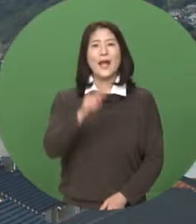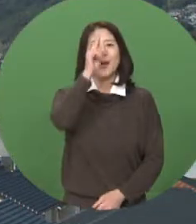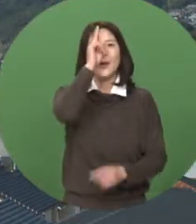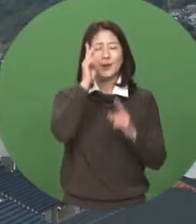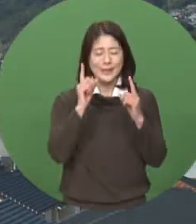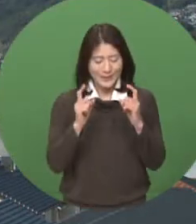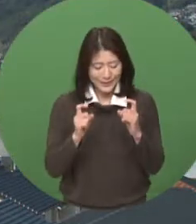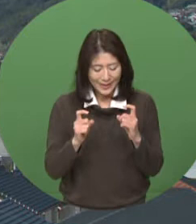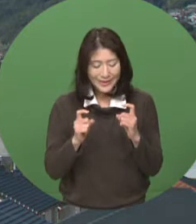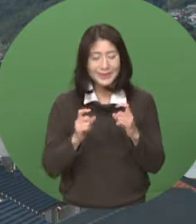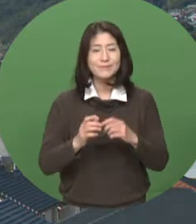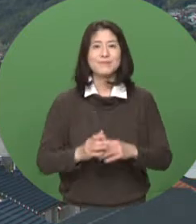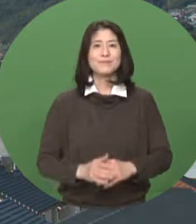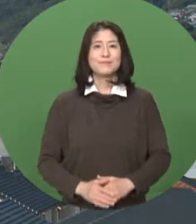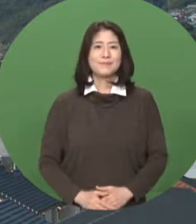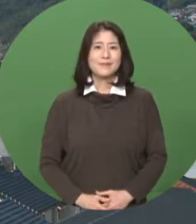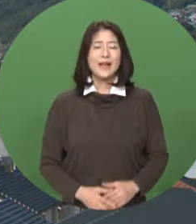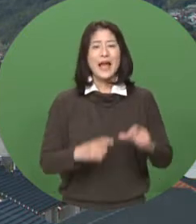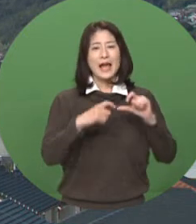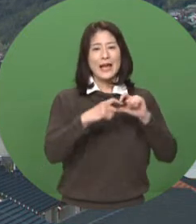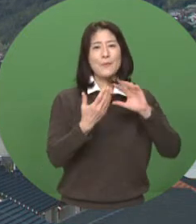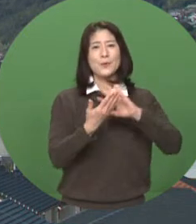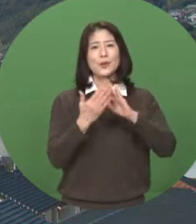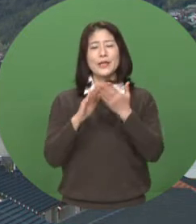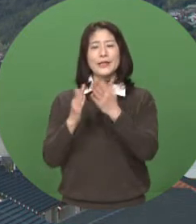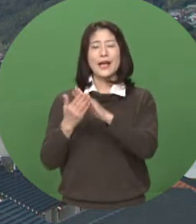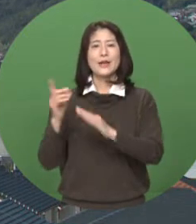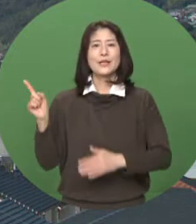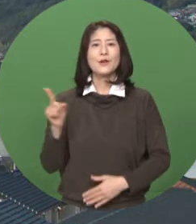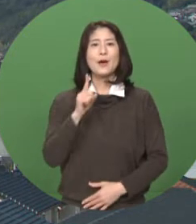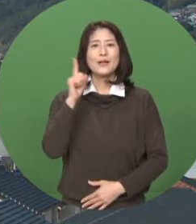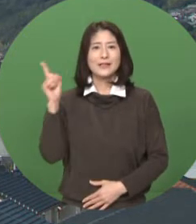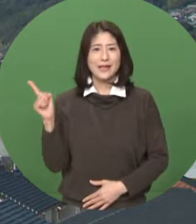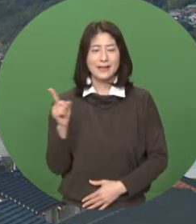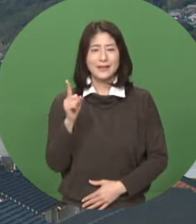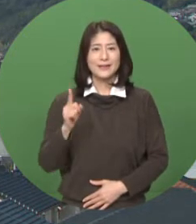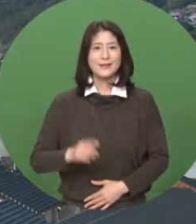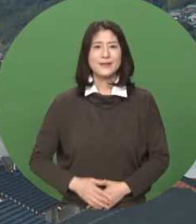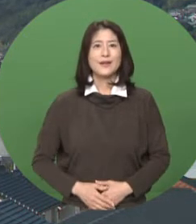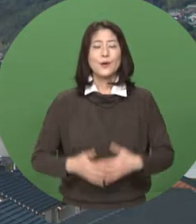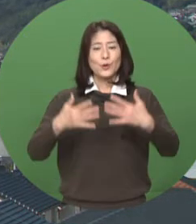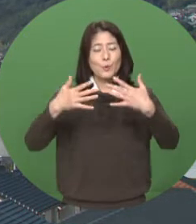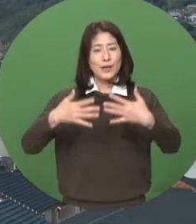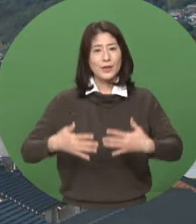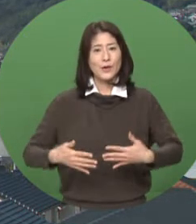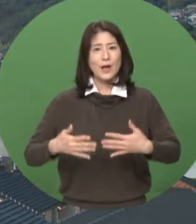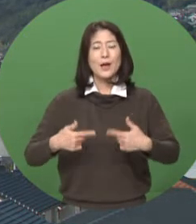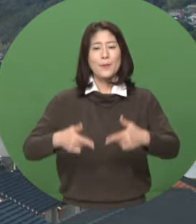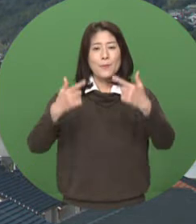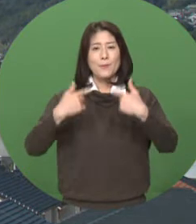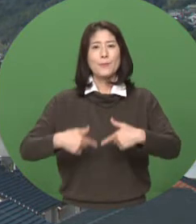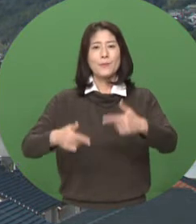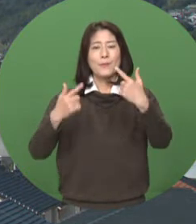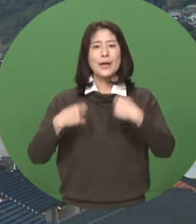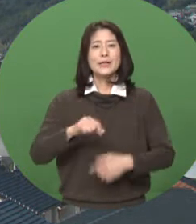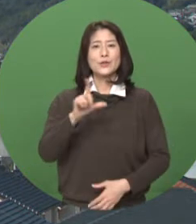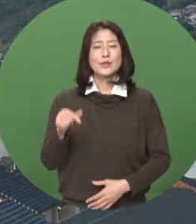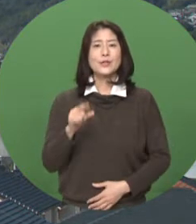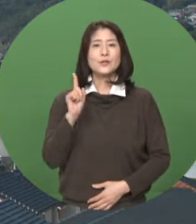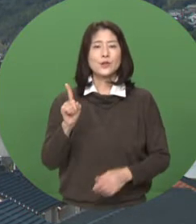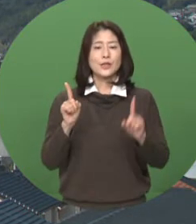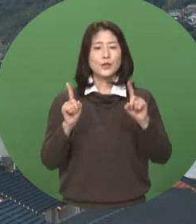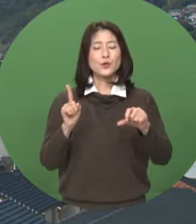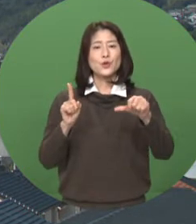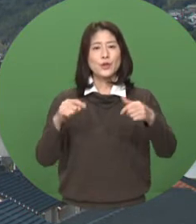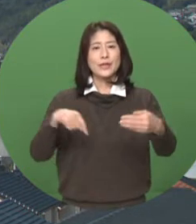こんにちは。ラブリータウン e コマの時間です。この番組は毎月1日と